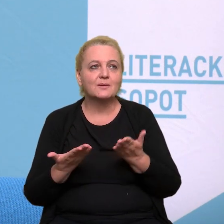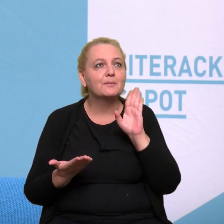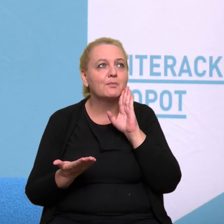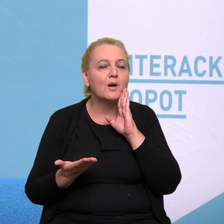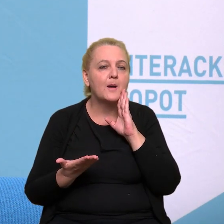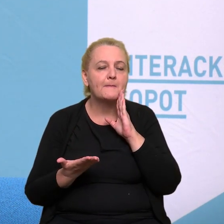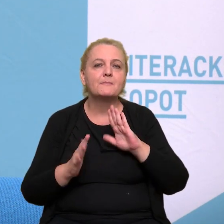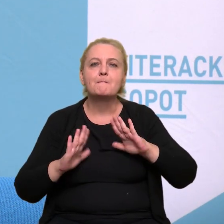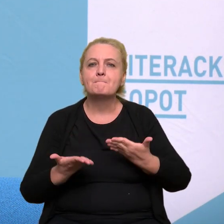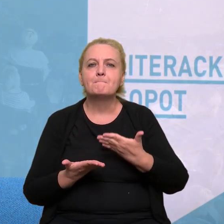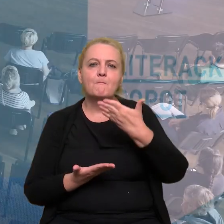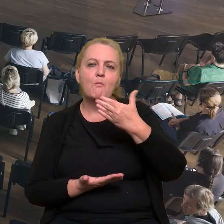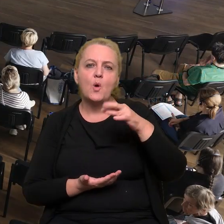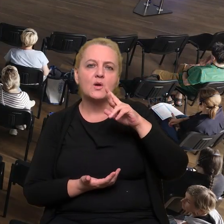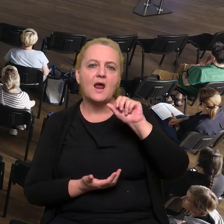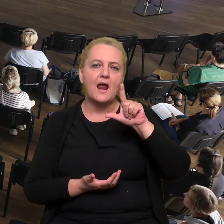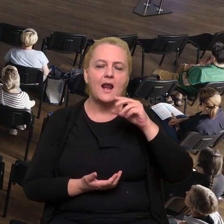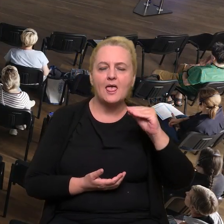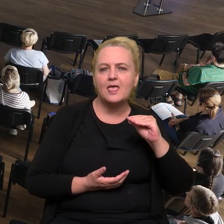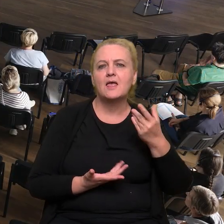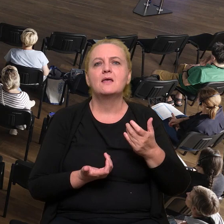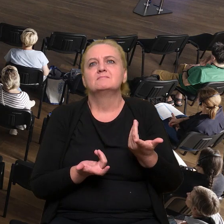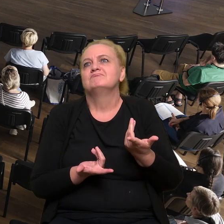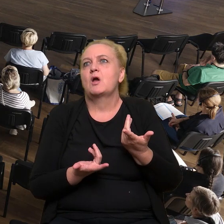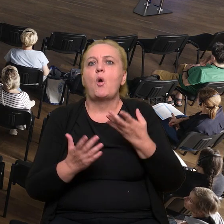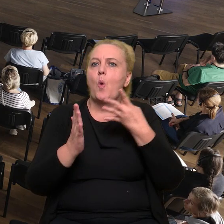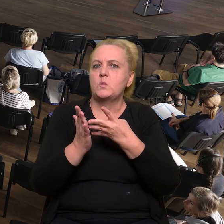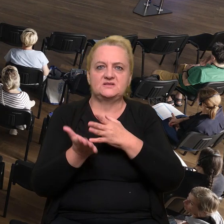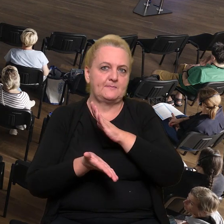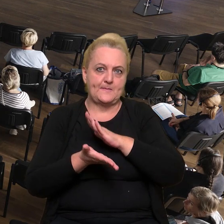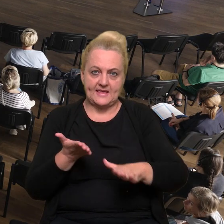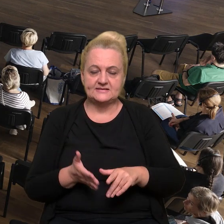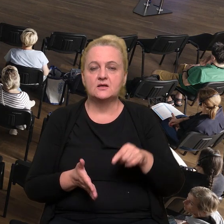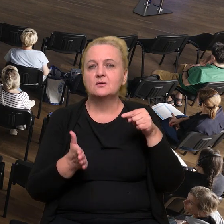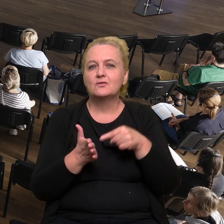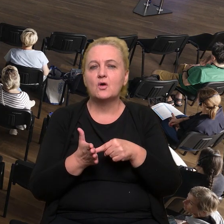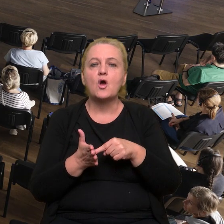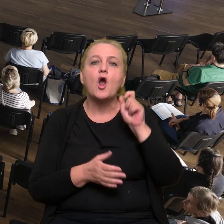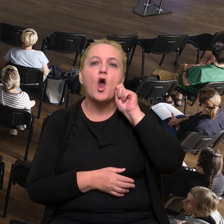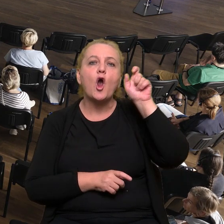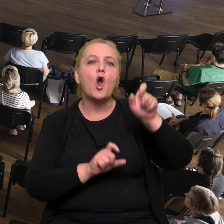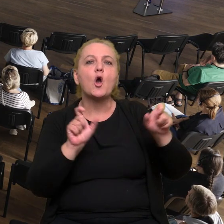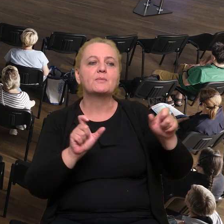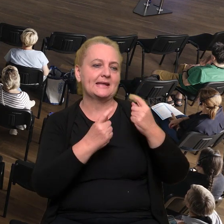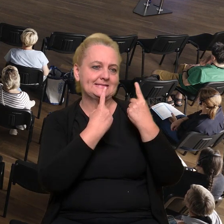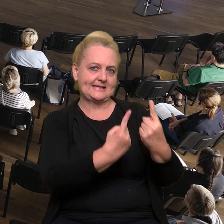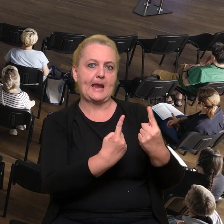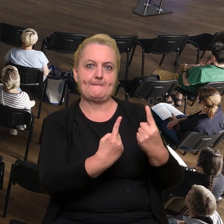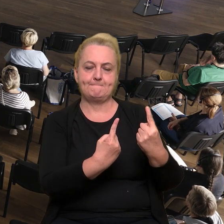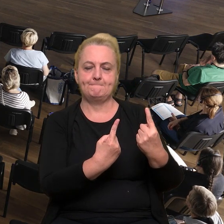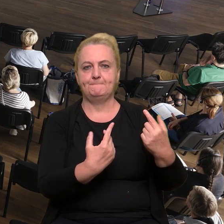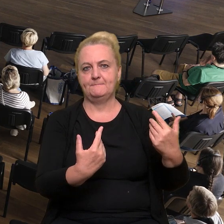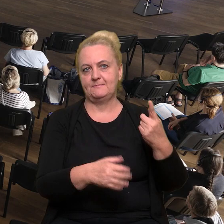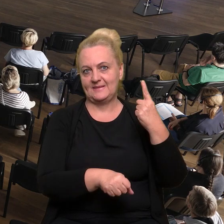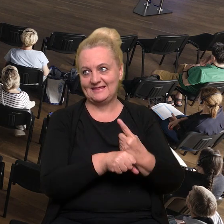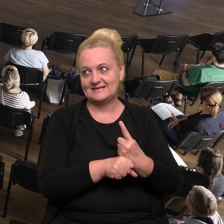jakiegokolwiek moralizatorstwa i oceniania. Tak? Kobiety są kowalami swojego losu, same